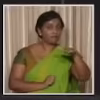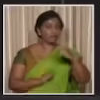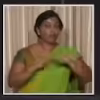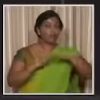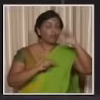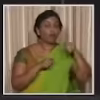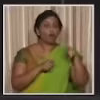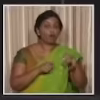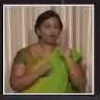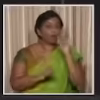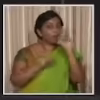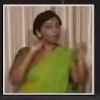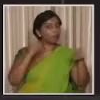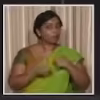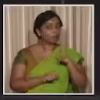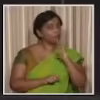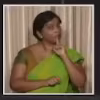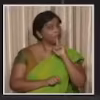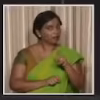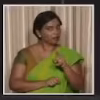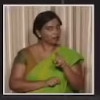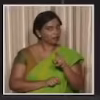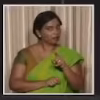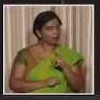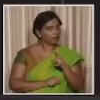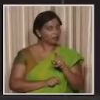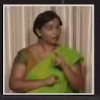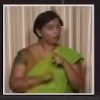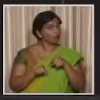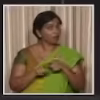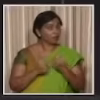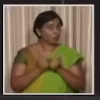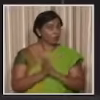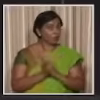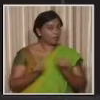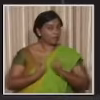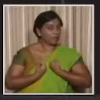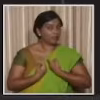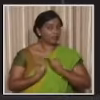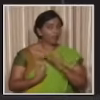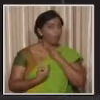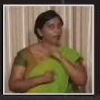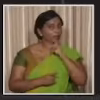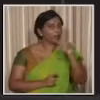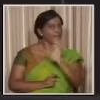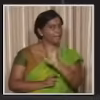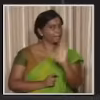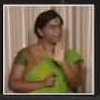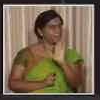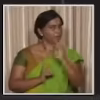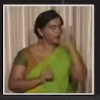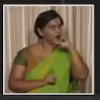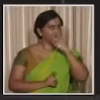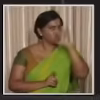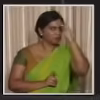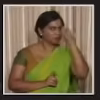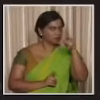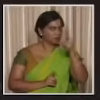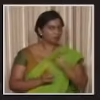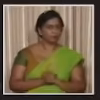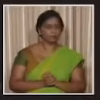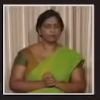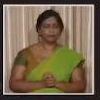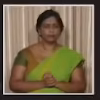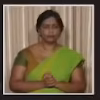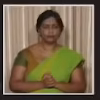tika monada kela nam washin mama habai katha kala kiyannam, ehema tiyaga tamange kunu kodawal tiyagena boru kunu kodawal gahanna denna epa garu niyojja katha nayaka thumana